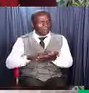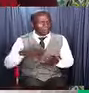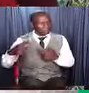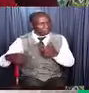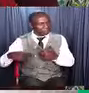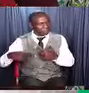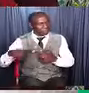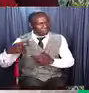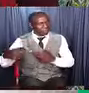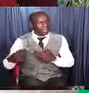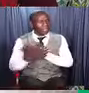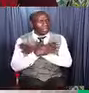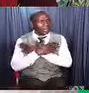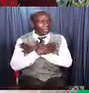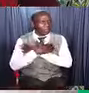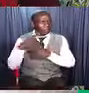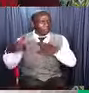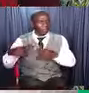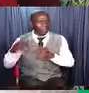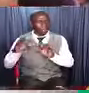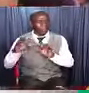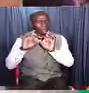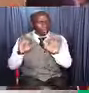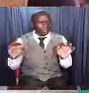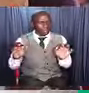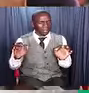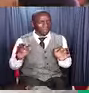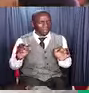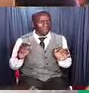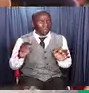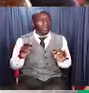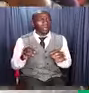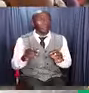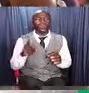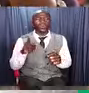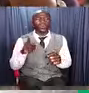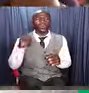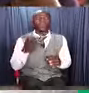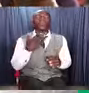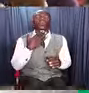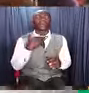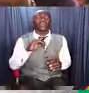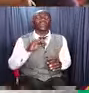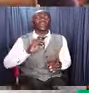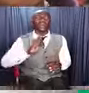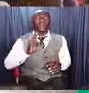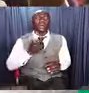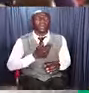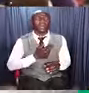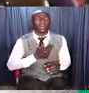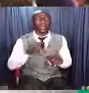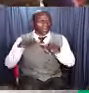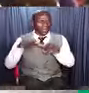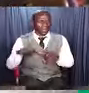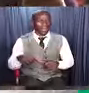ziko, ahadi ya mema iko Bwana. Lakini nani akaye? Jalia Baba watu wako, Mungu